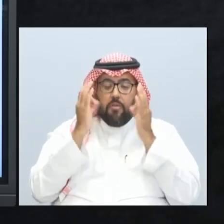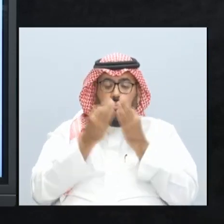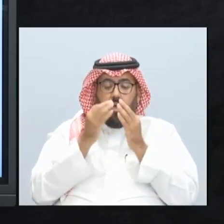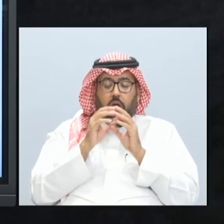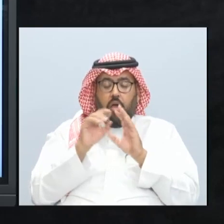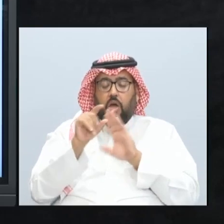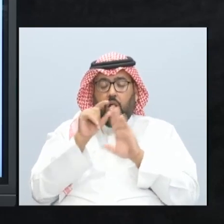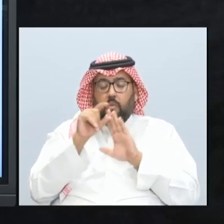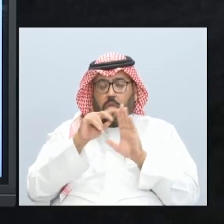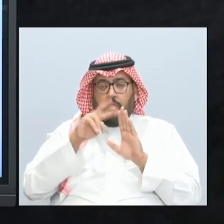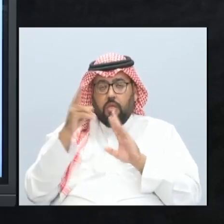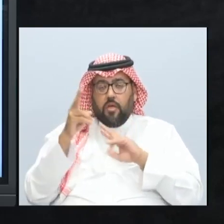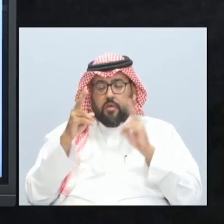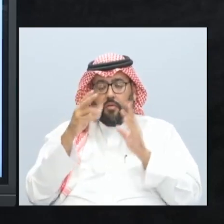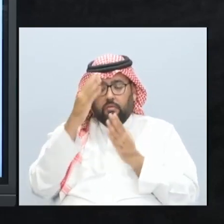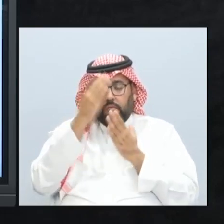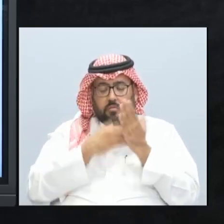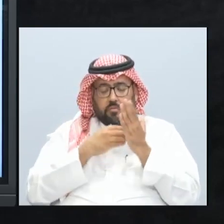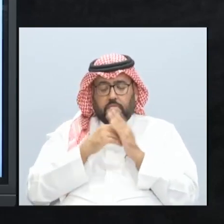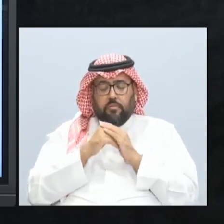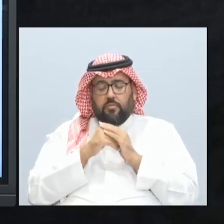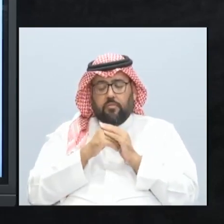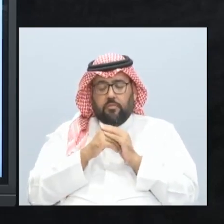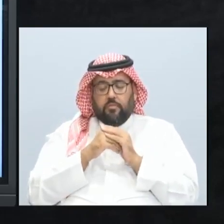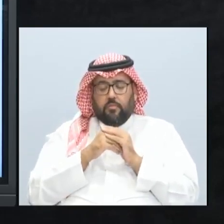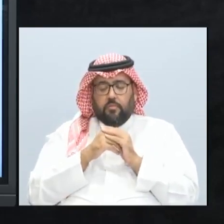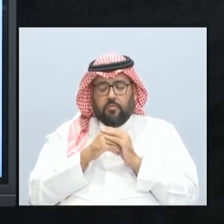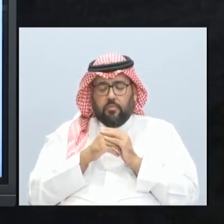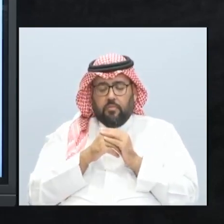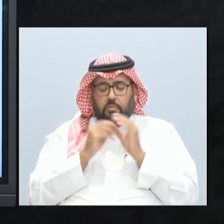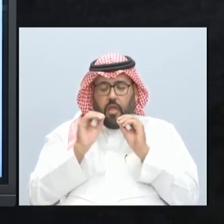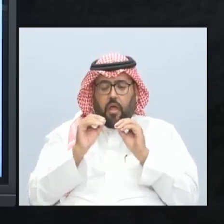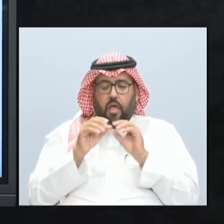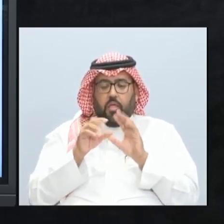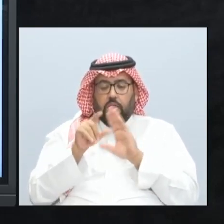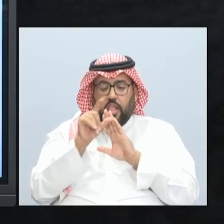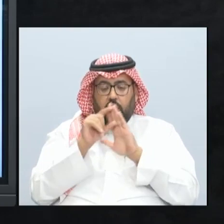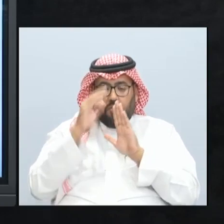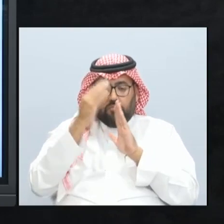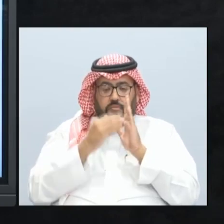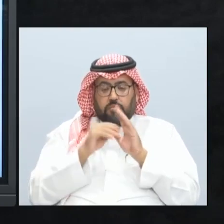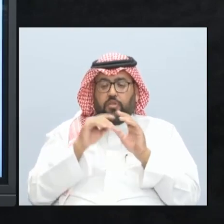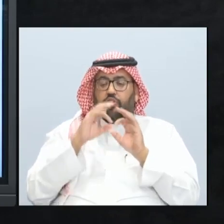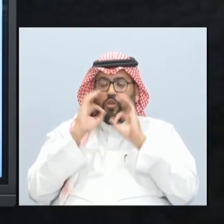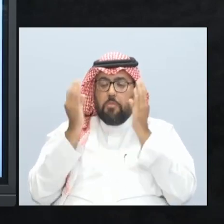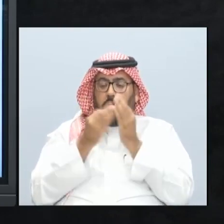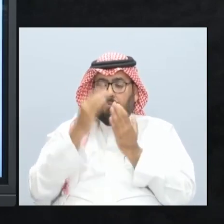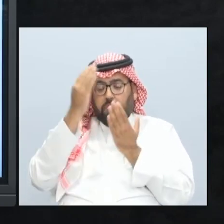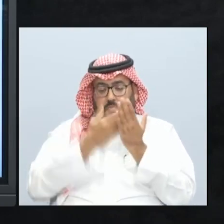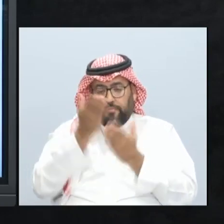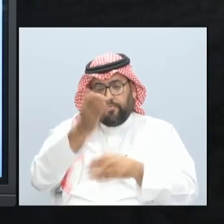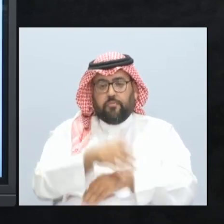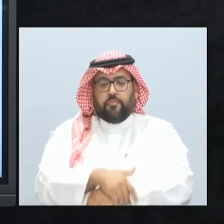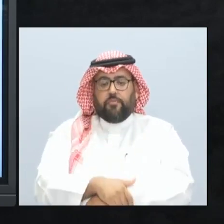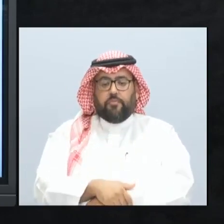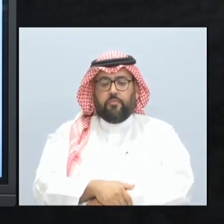عناوين اخرى للنص غير المذكور بحيث ان تكون شامله للنص